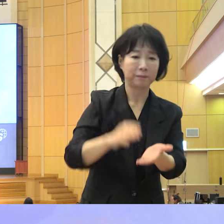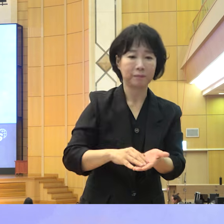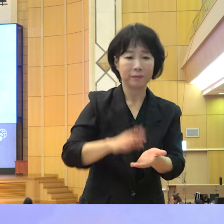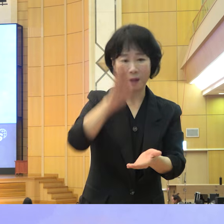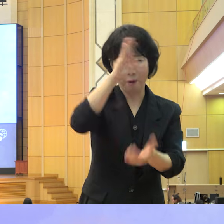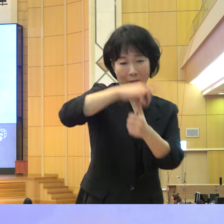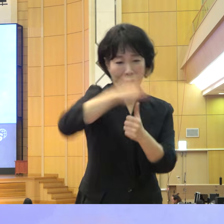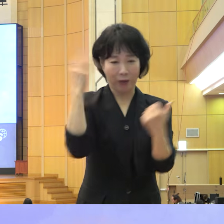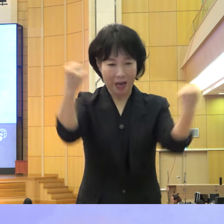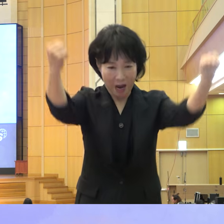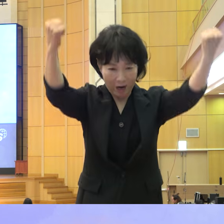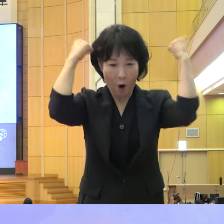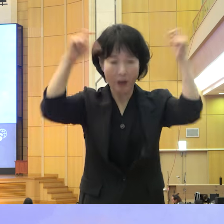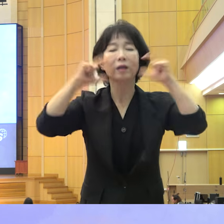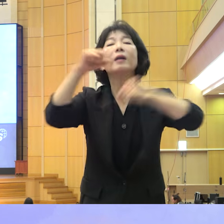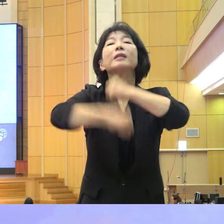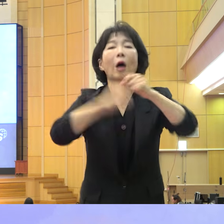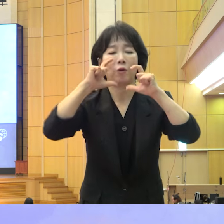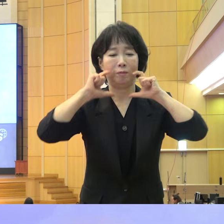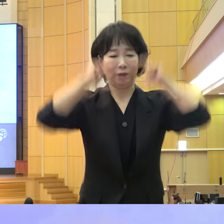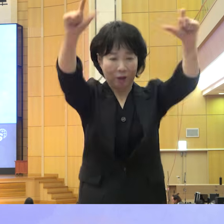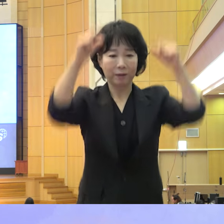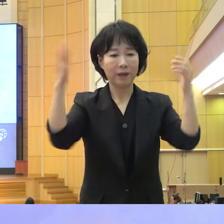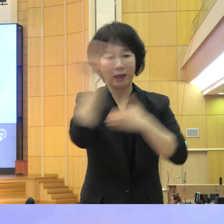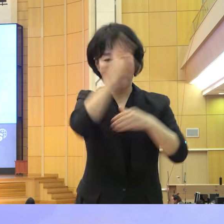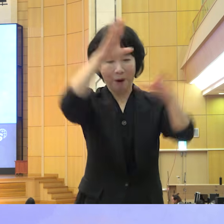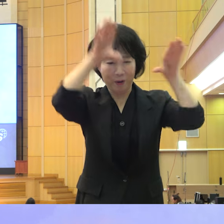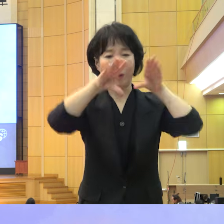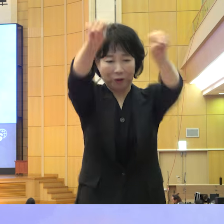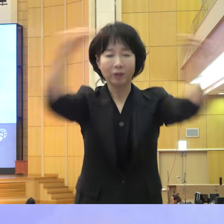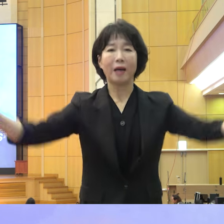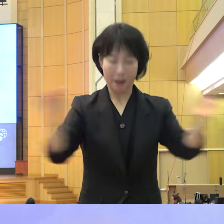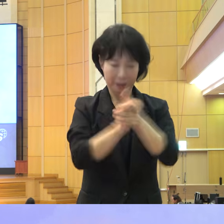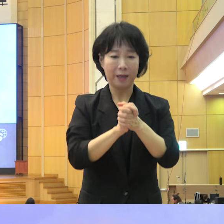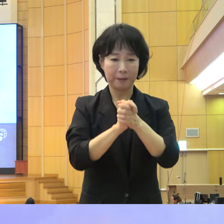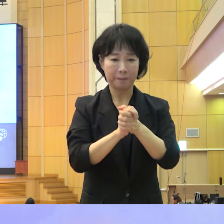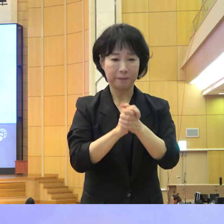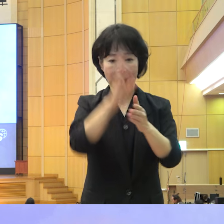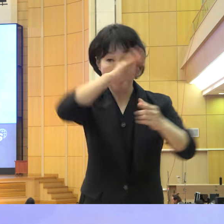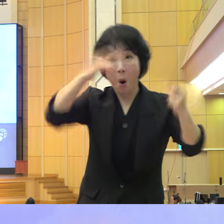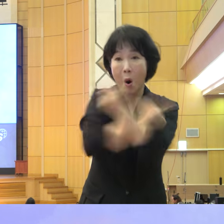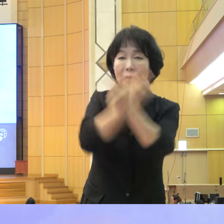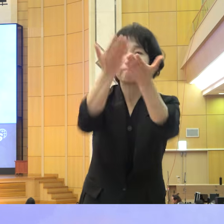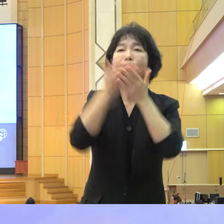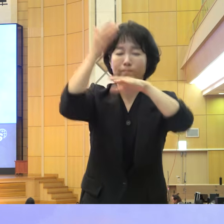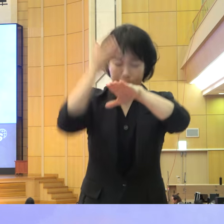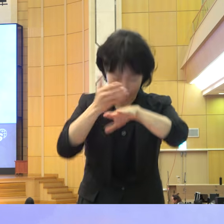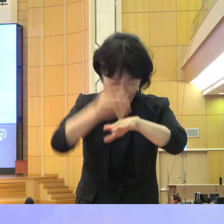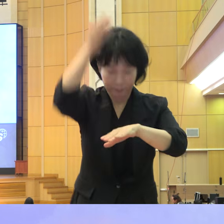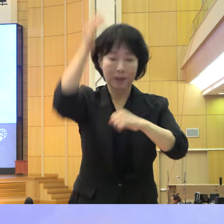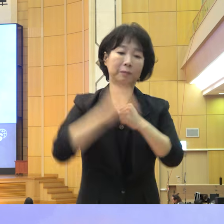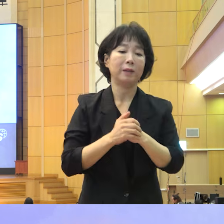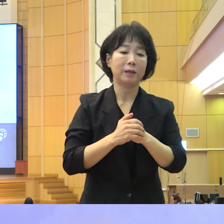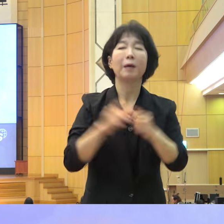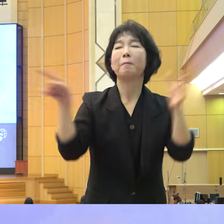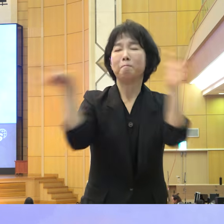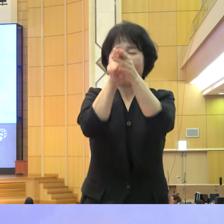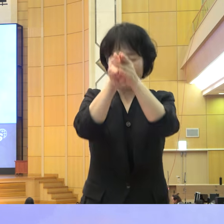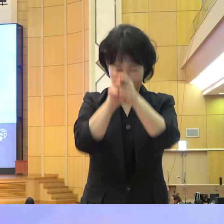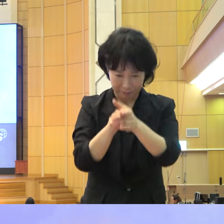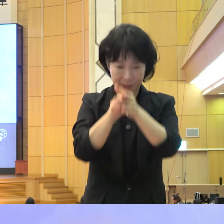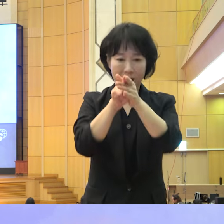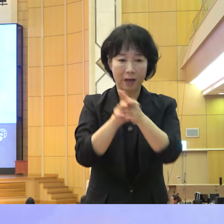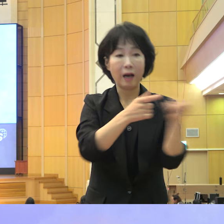병에서 놓일지어다 자유를 얻었느니라. 깨끗함을 받으라. 주님의 치료해 주심을 감사합니다.